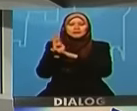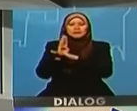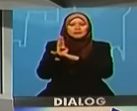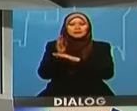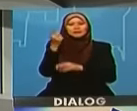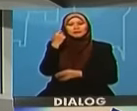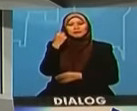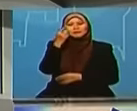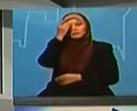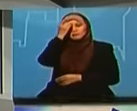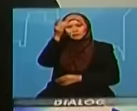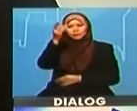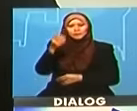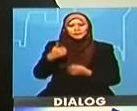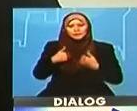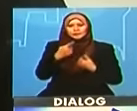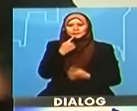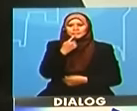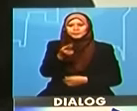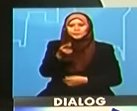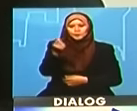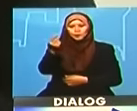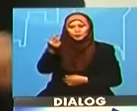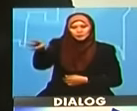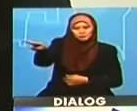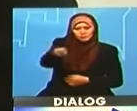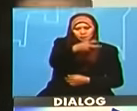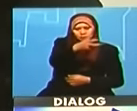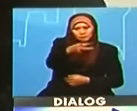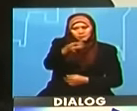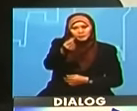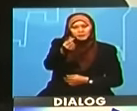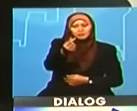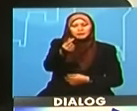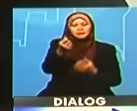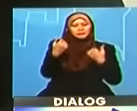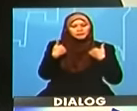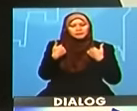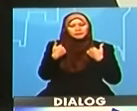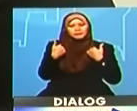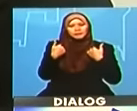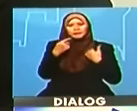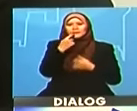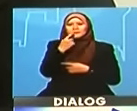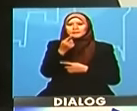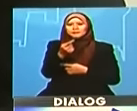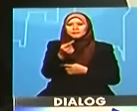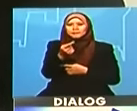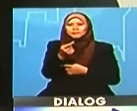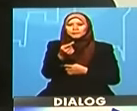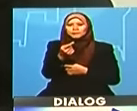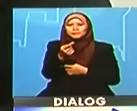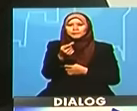tadi Datuk Sri juga menyebut soal bagaimana transaksi keuangan ini. Suhaimi juga ada menyentuh beberapa isu. Bila disebut Cayman ini, ya, kemudian